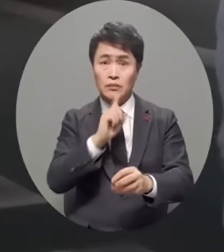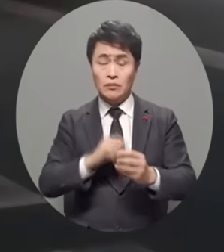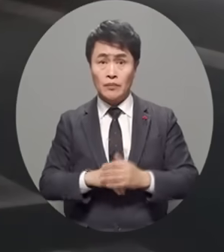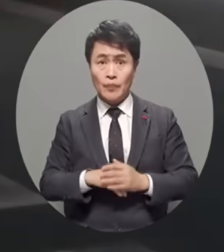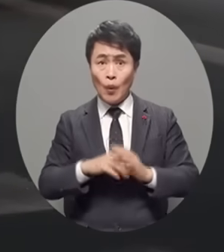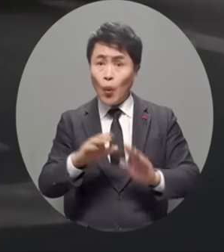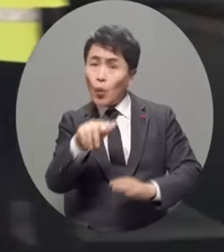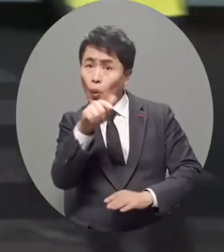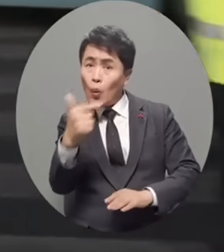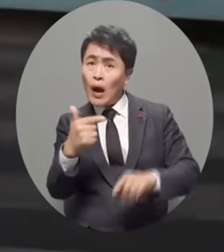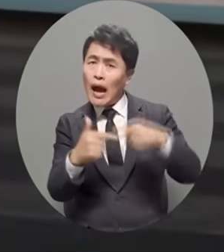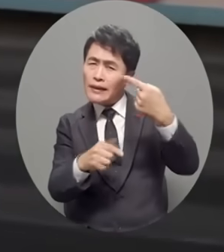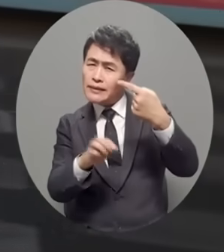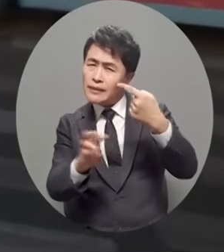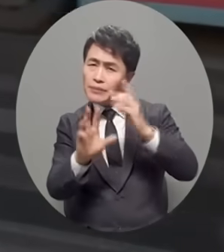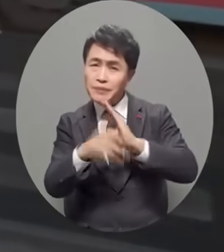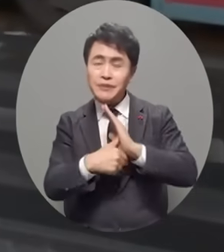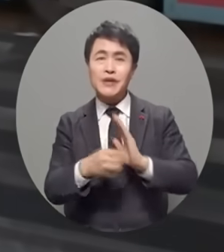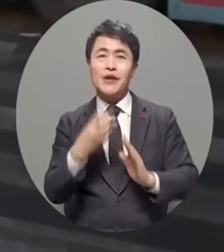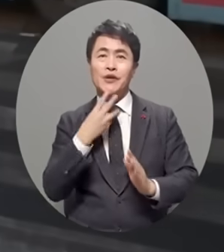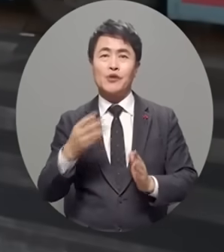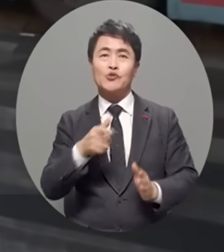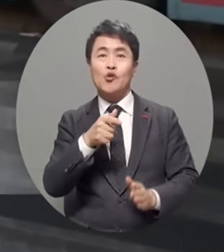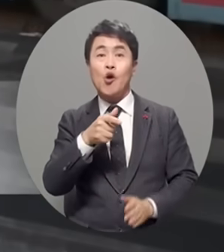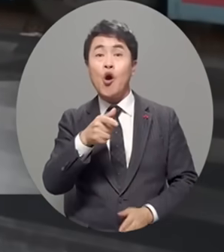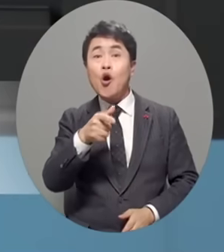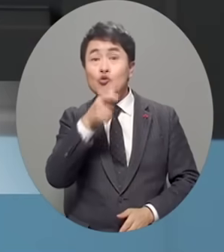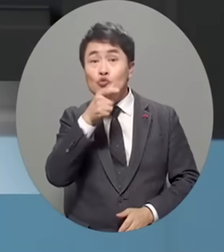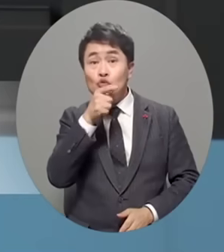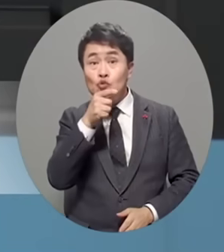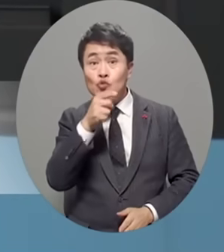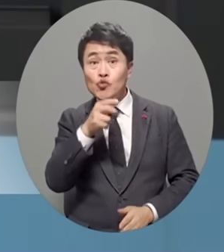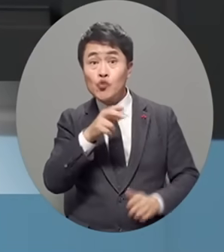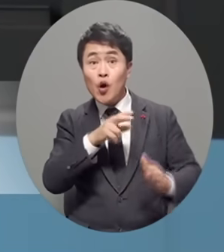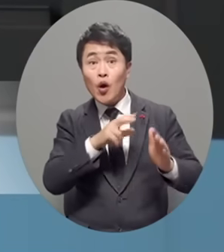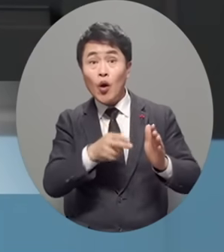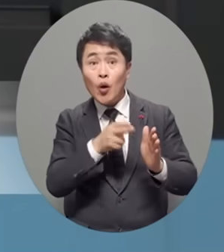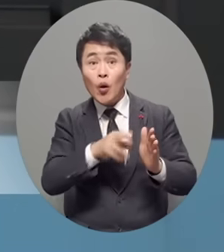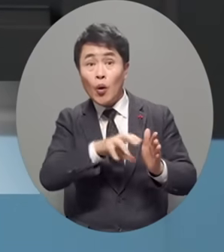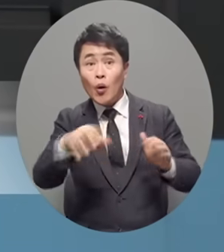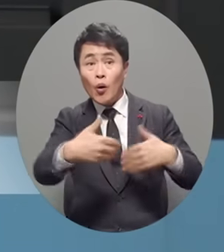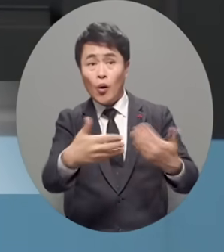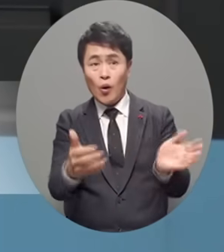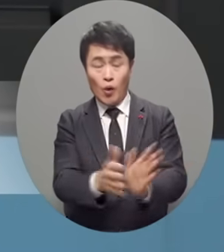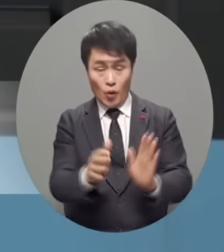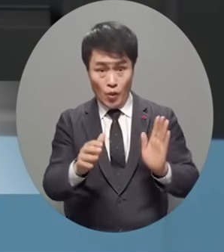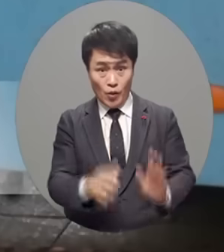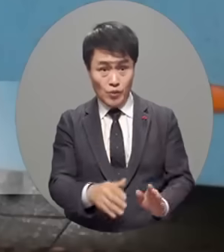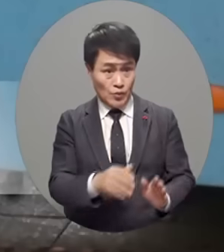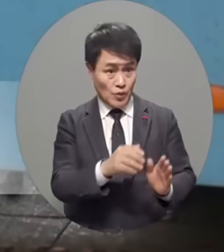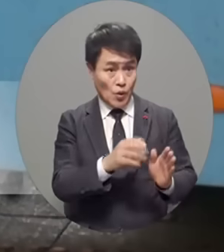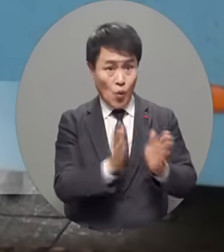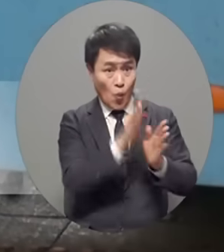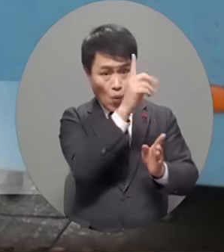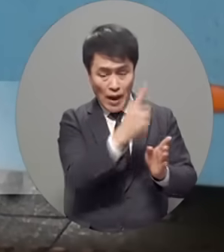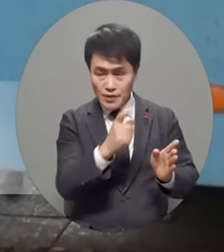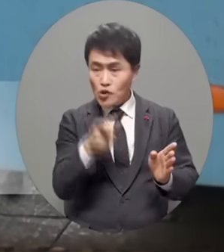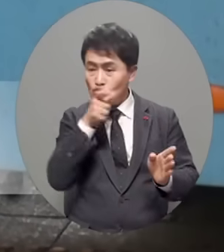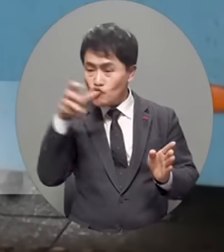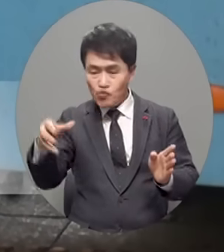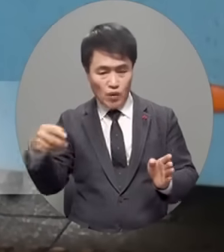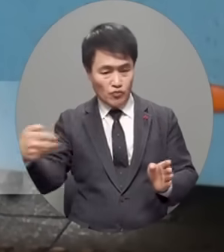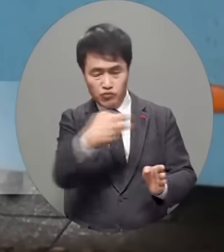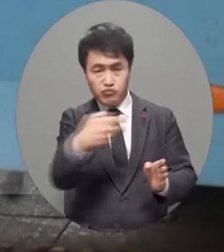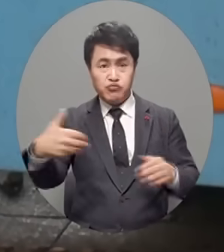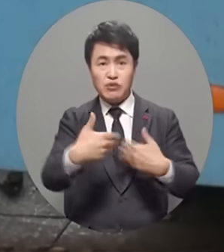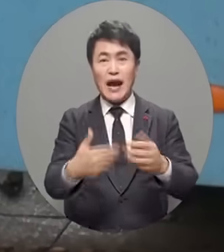오늘 오후 1시 반쯤 경기 수원역 환승센터에서 화성과 수원으로 가는 30-1번 시내버스가 보행자들을